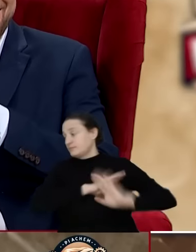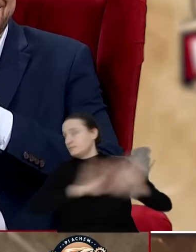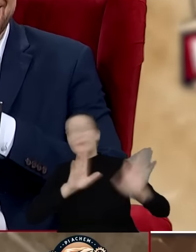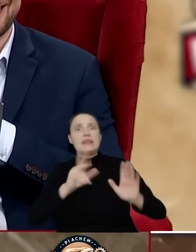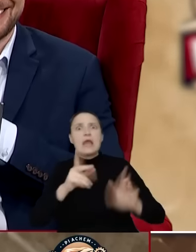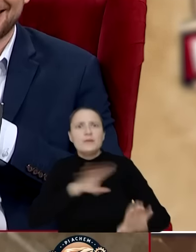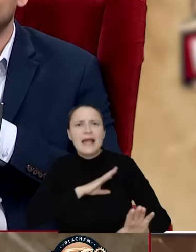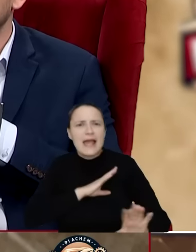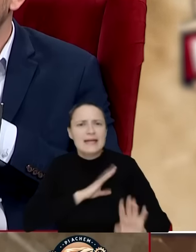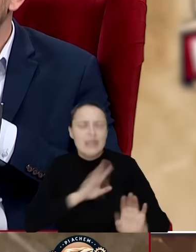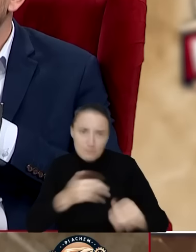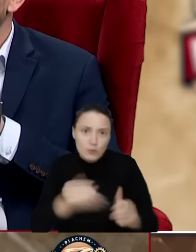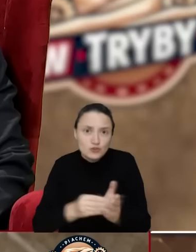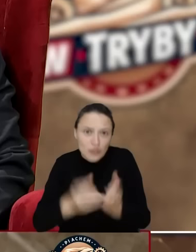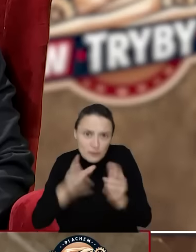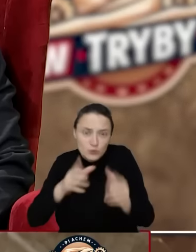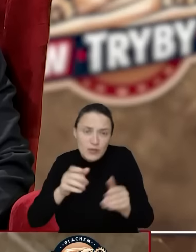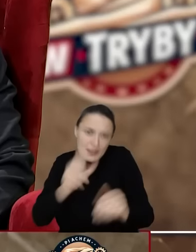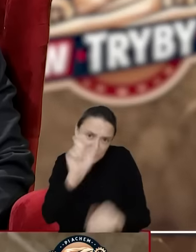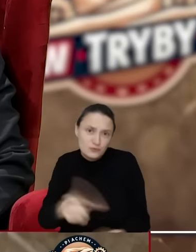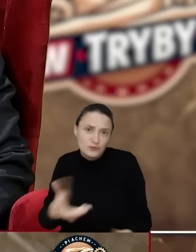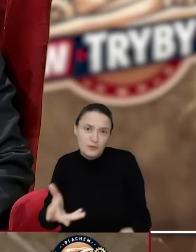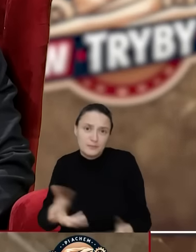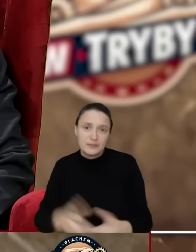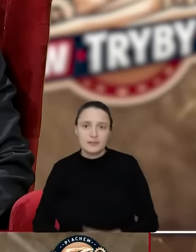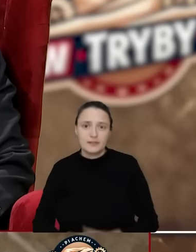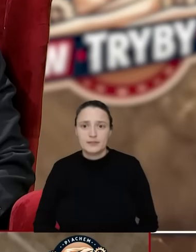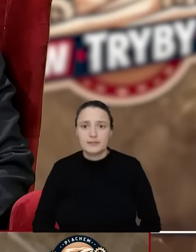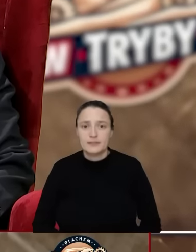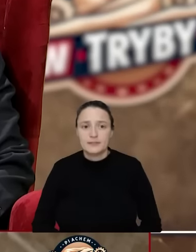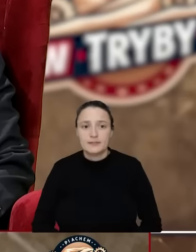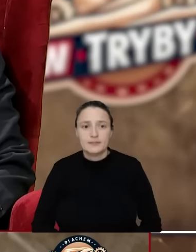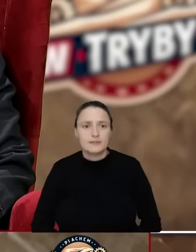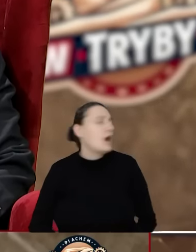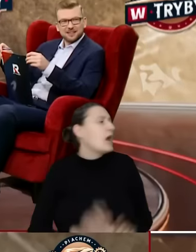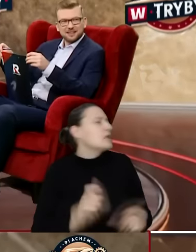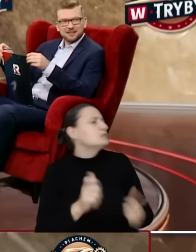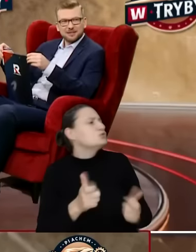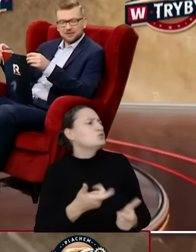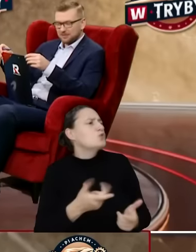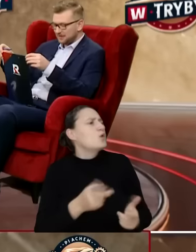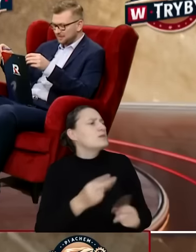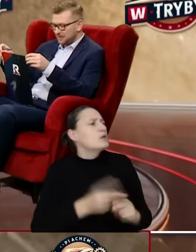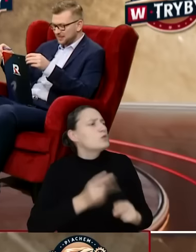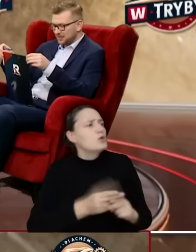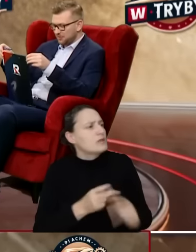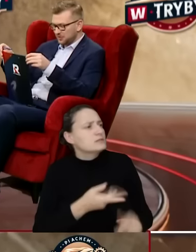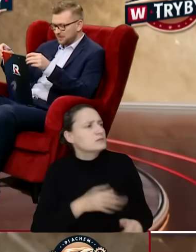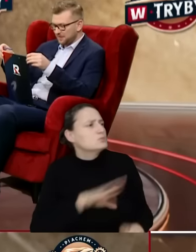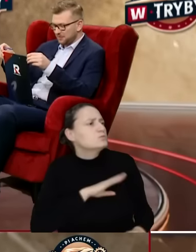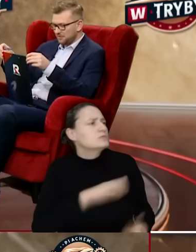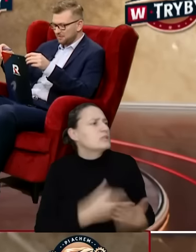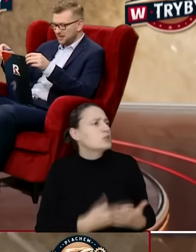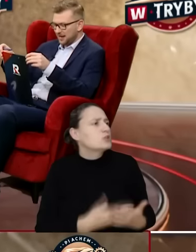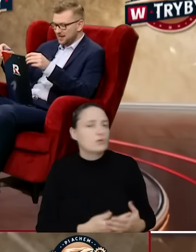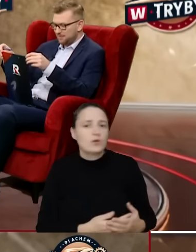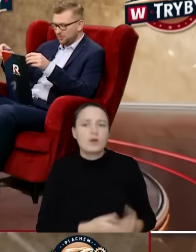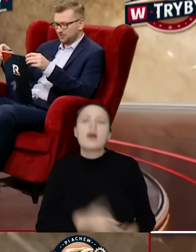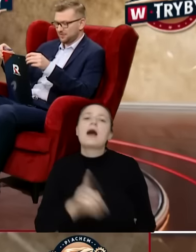tutaj. Potrzebujemy cię bardzo. Znaczy, tak. Ale że co jej zaczęło dolegać? Bardzo ją rozbawił